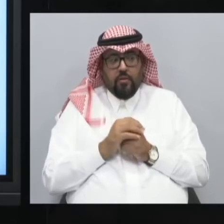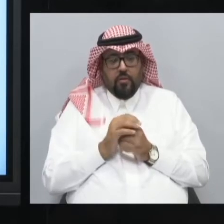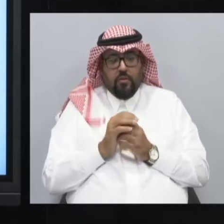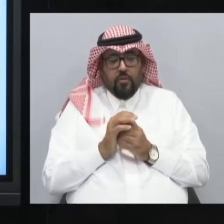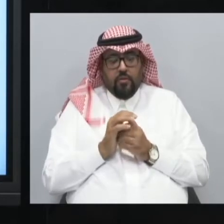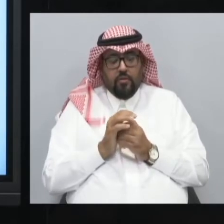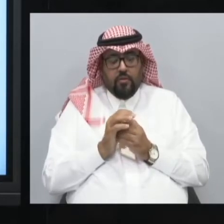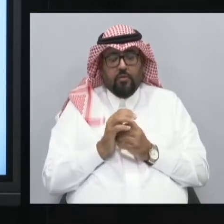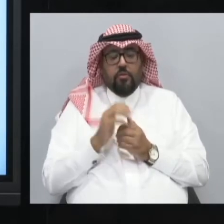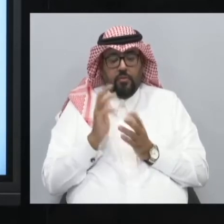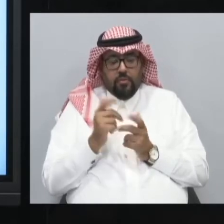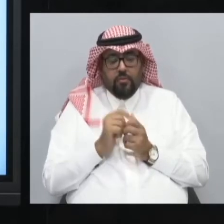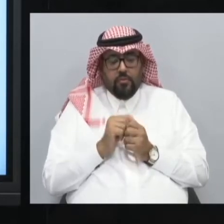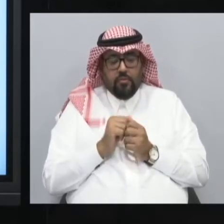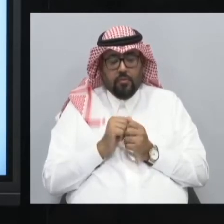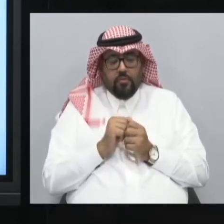جميل،